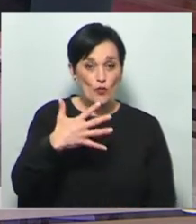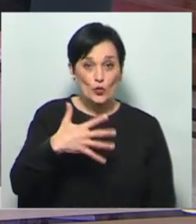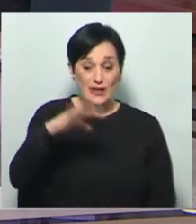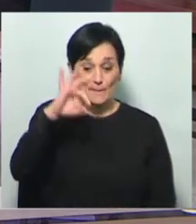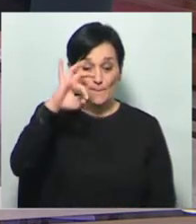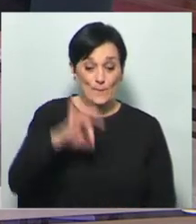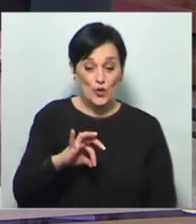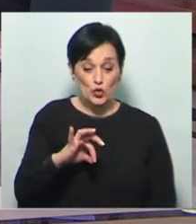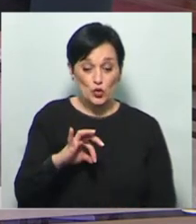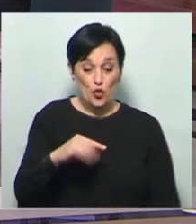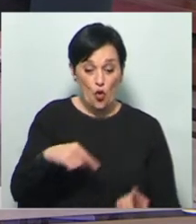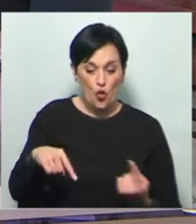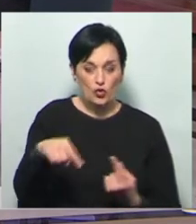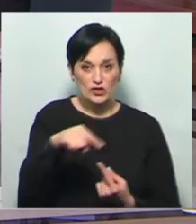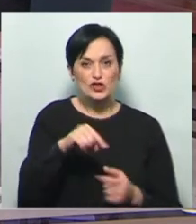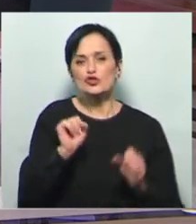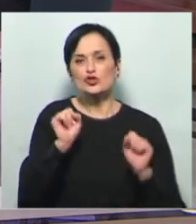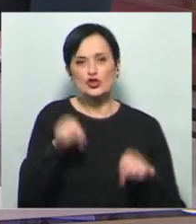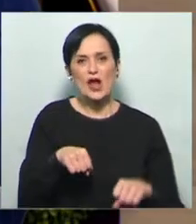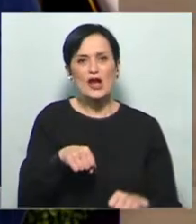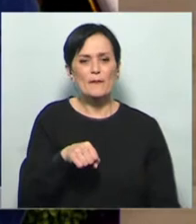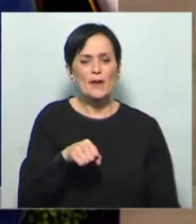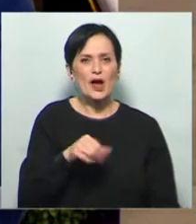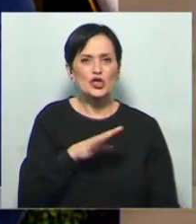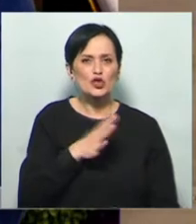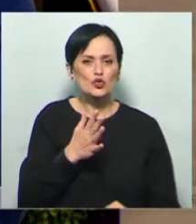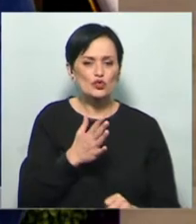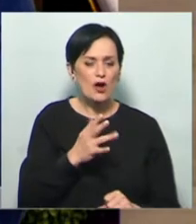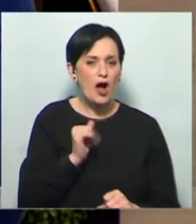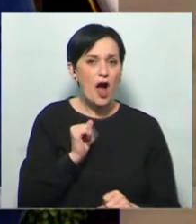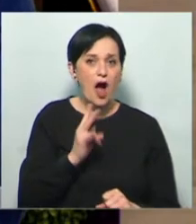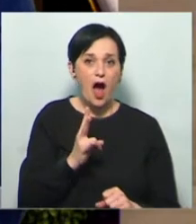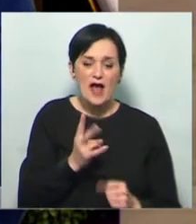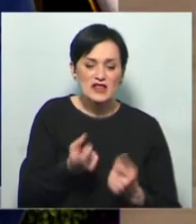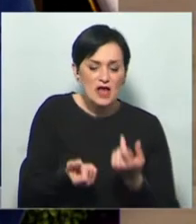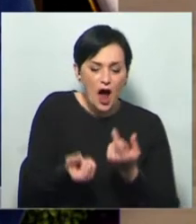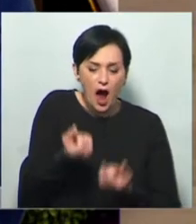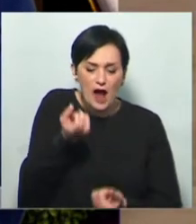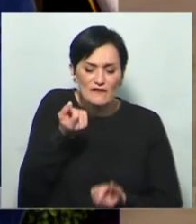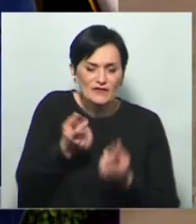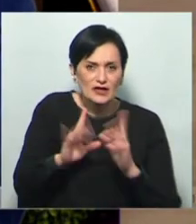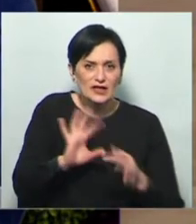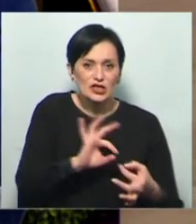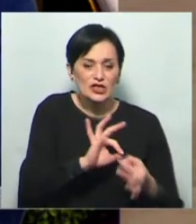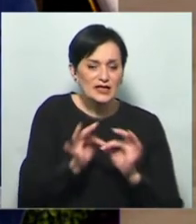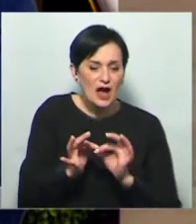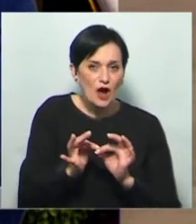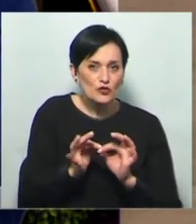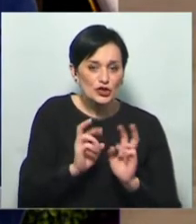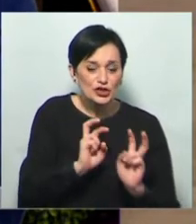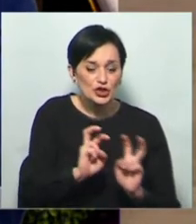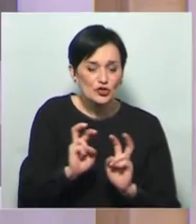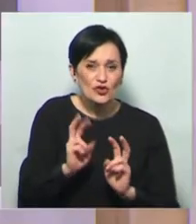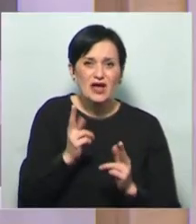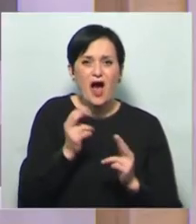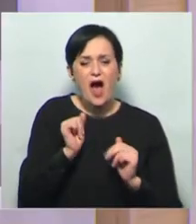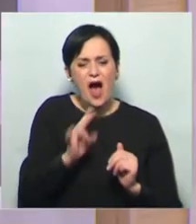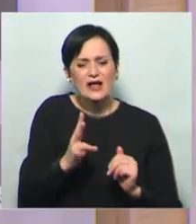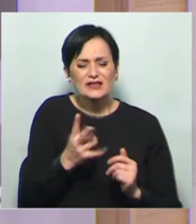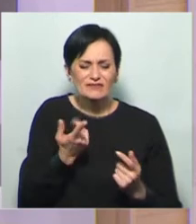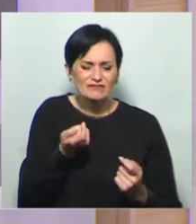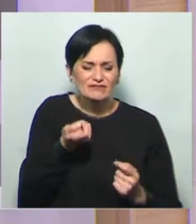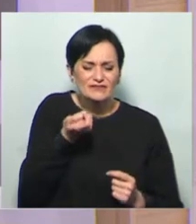50% ეს შეიძლება იყოს საერთოდ არ ვლინდებოდეს გარკვეული ნიშნებით ან უმნიშვნელოდ